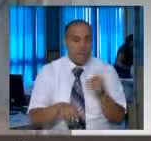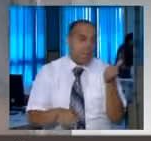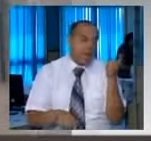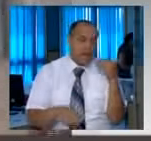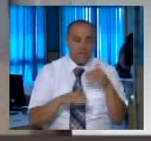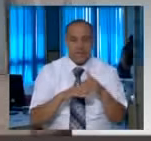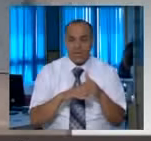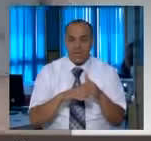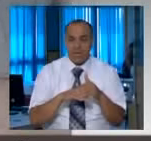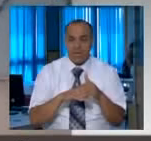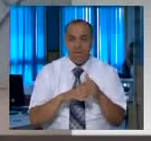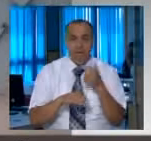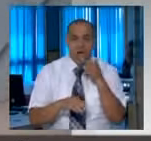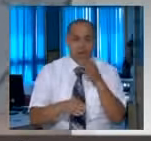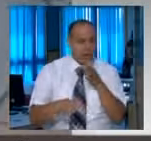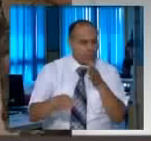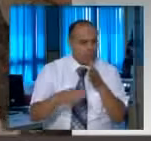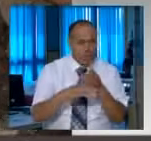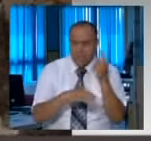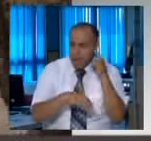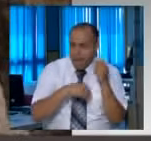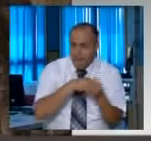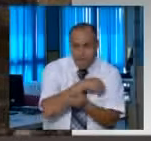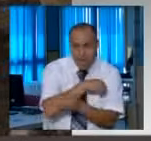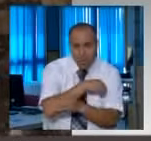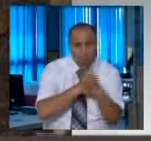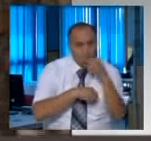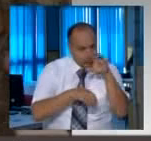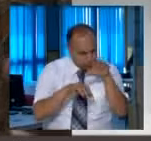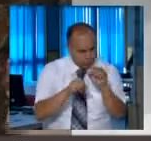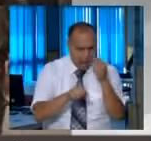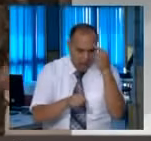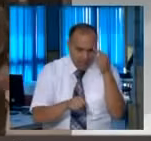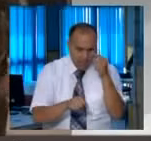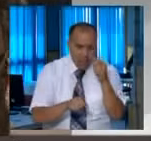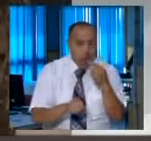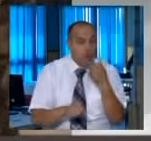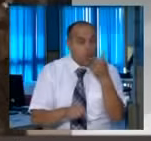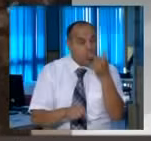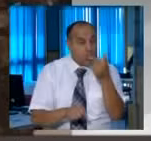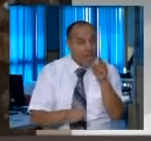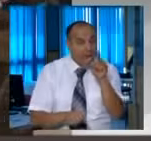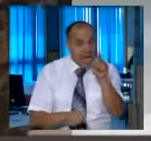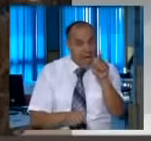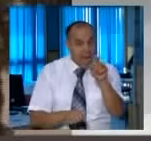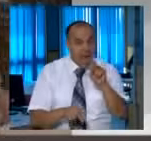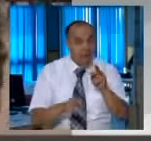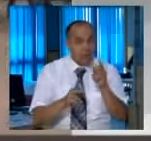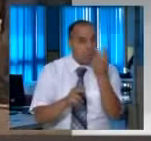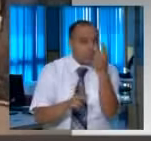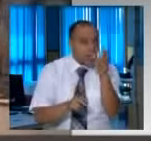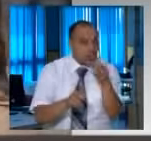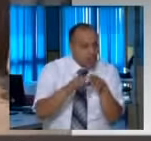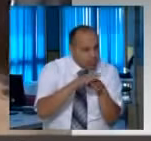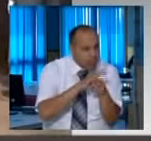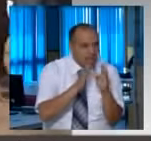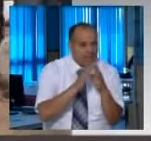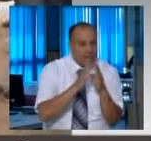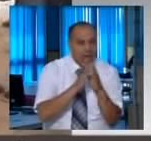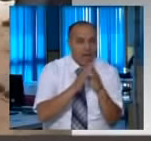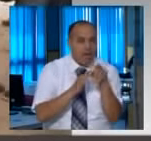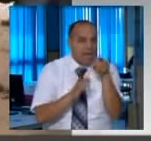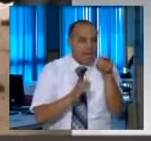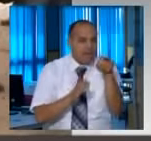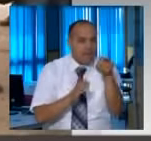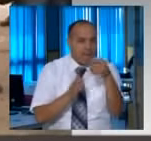الليلة الماضية إثر توفر معلومات استخباراتية تفيد بتحصن إرهابيين بأحد